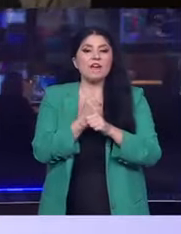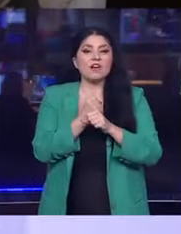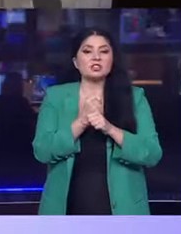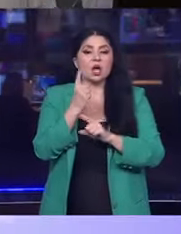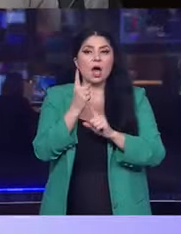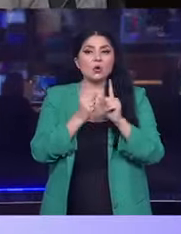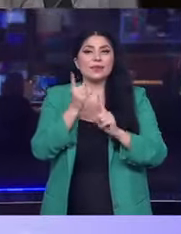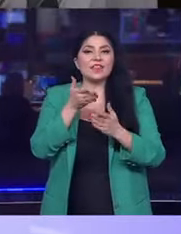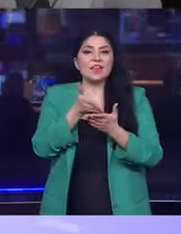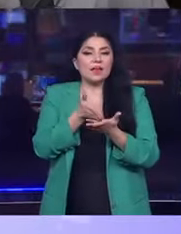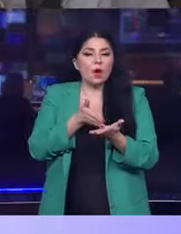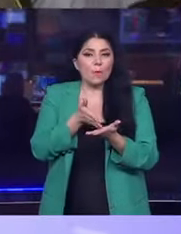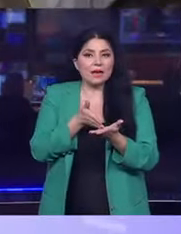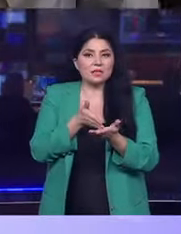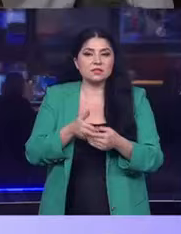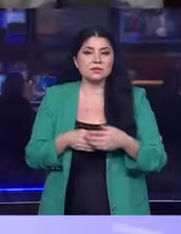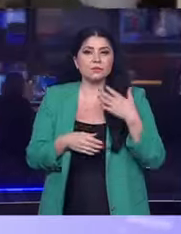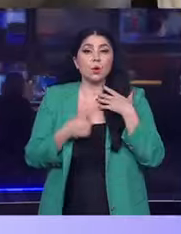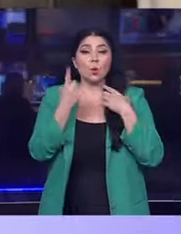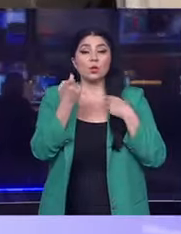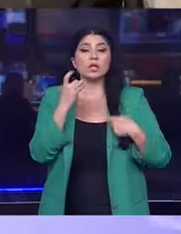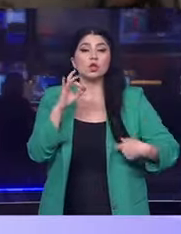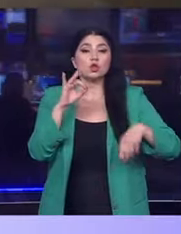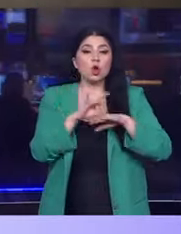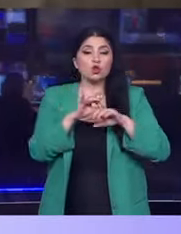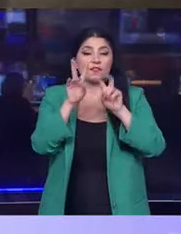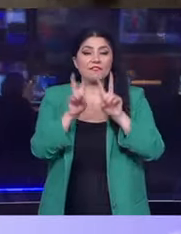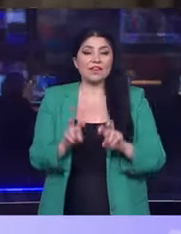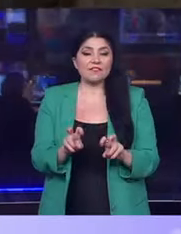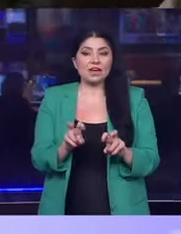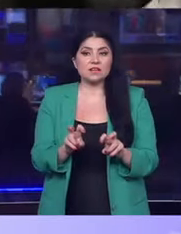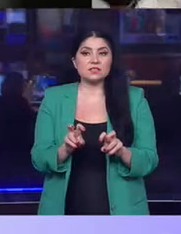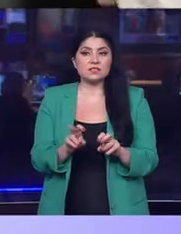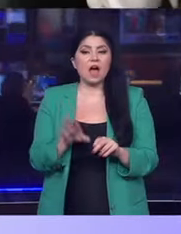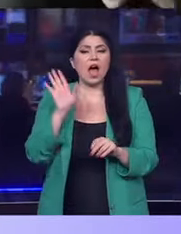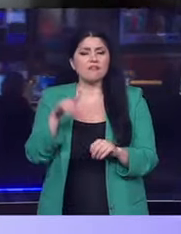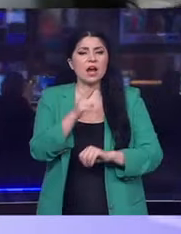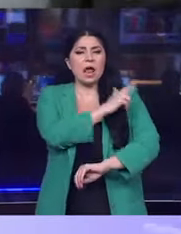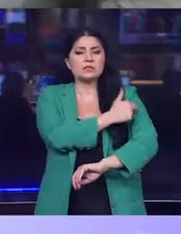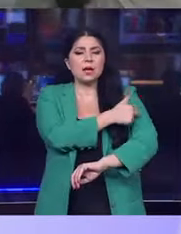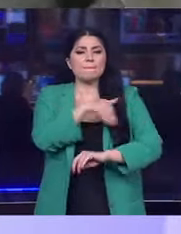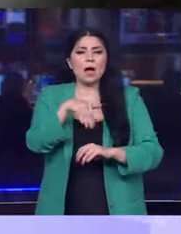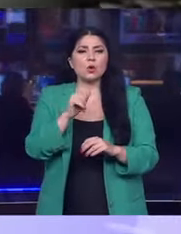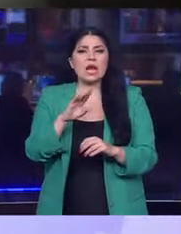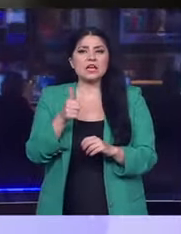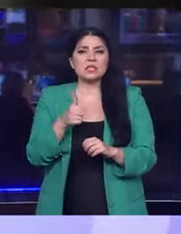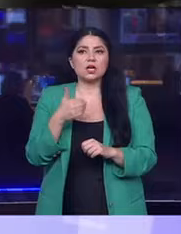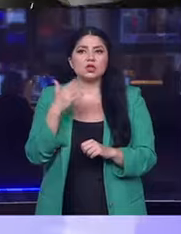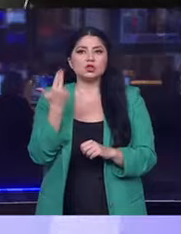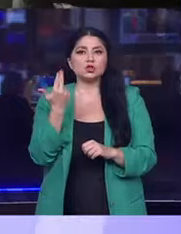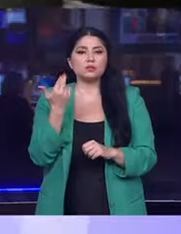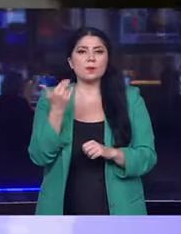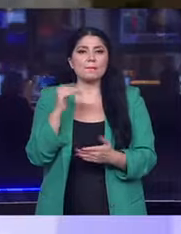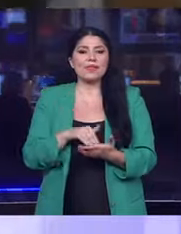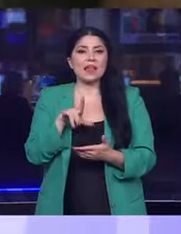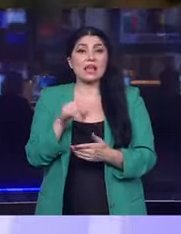realizarea intervențiilor chirurgicale. Unul dintre medicii vizați de această anchetă avea la Spitalul Marius Nasta de aici